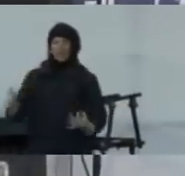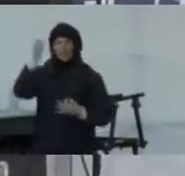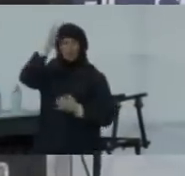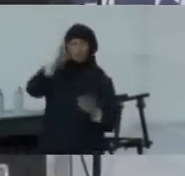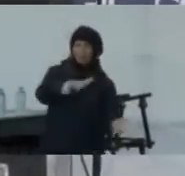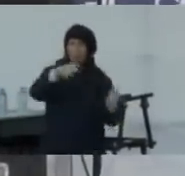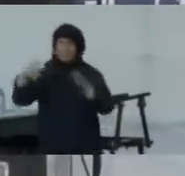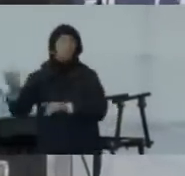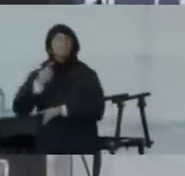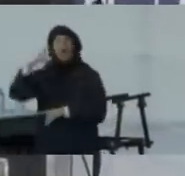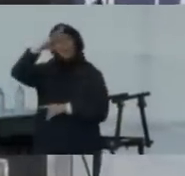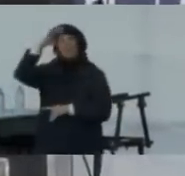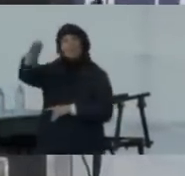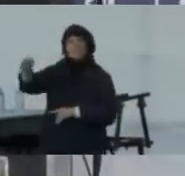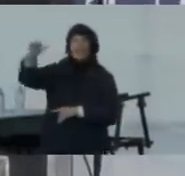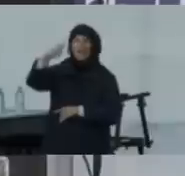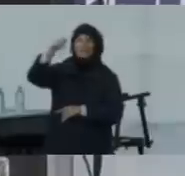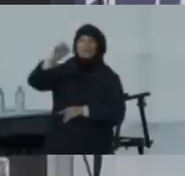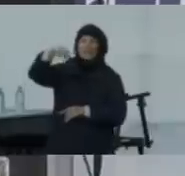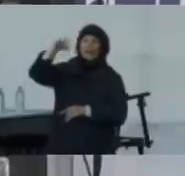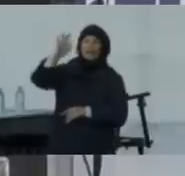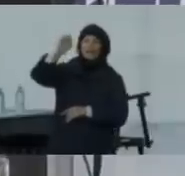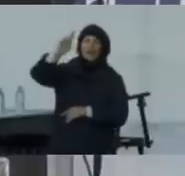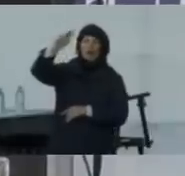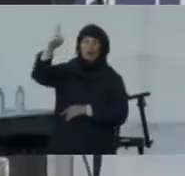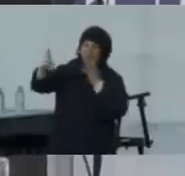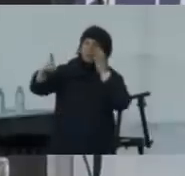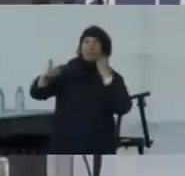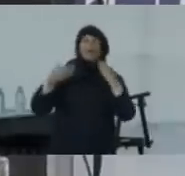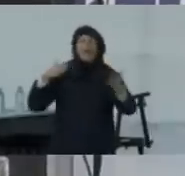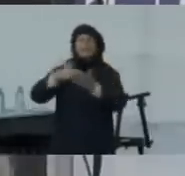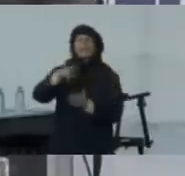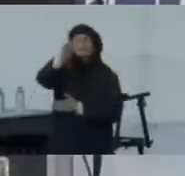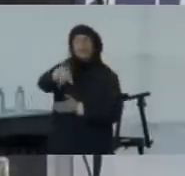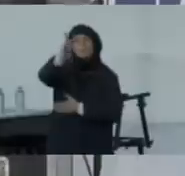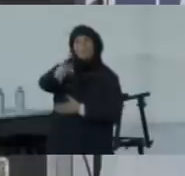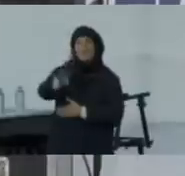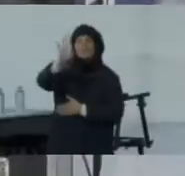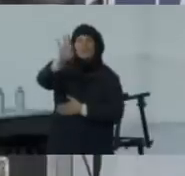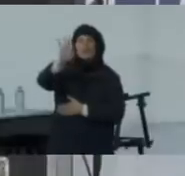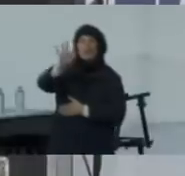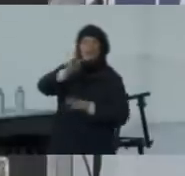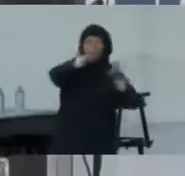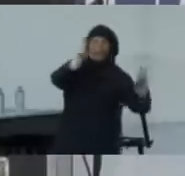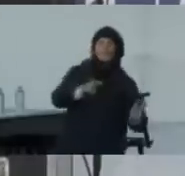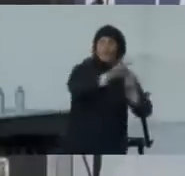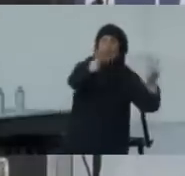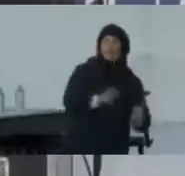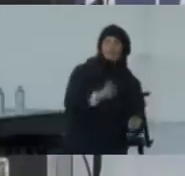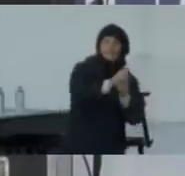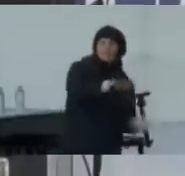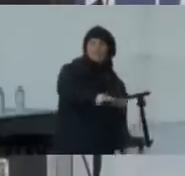che stanno facendo che si può fare entro il 2050, benissimo, entro il 2030 tutta l'energia elettrica deve